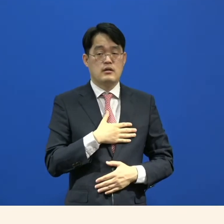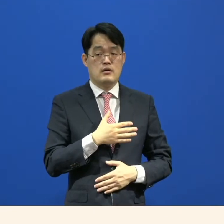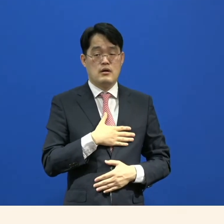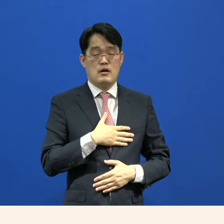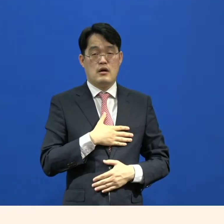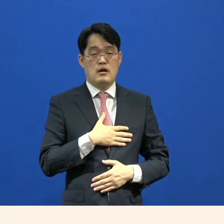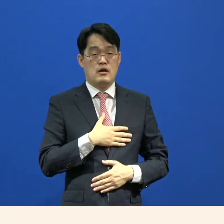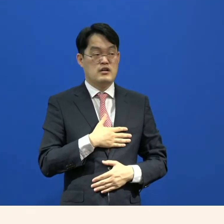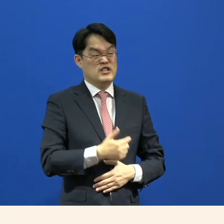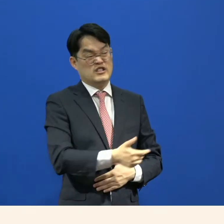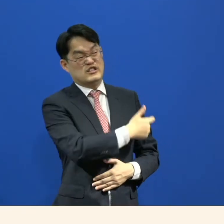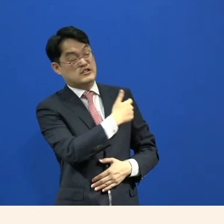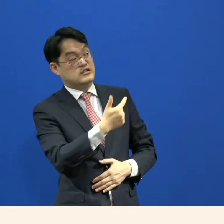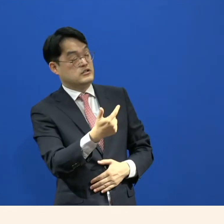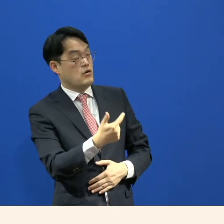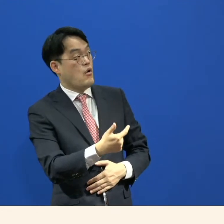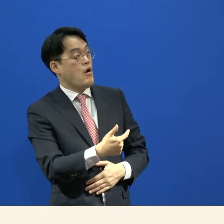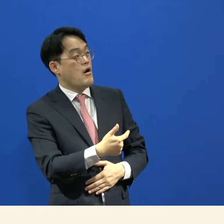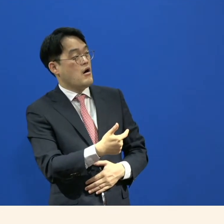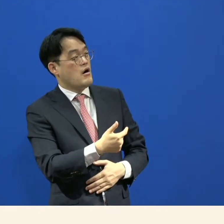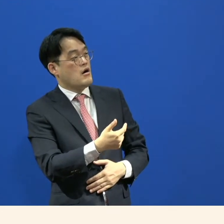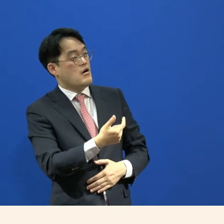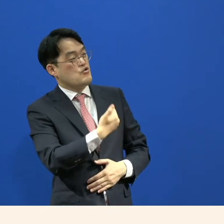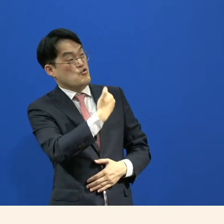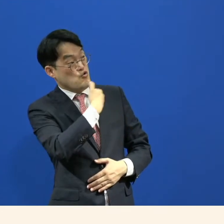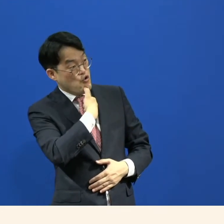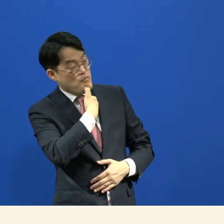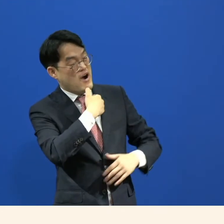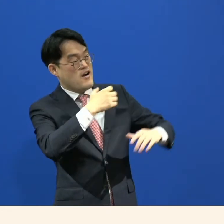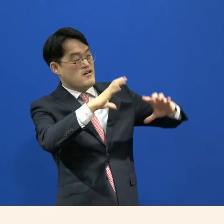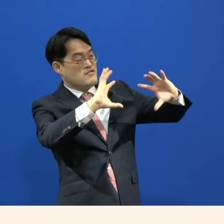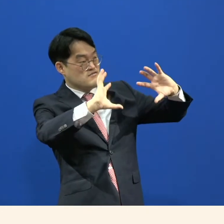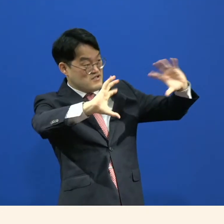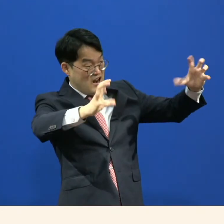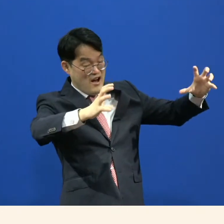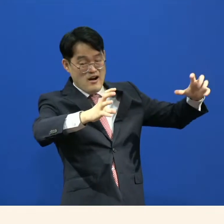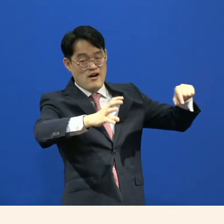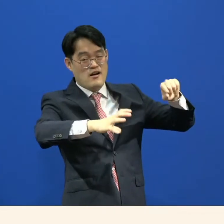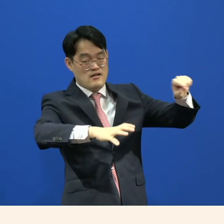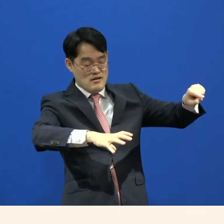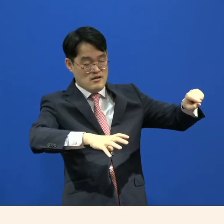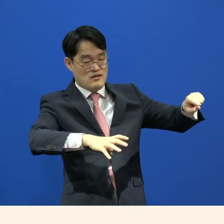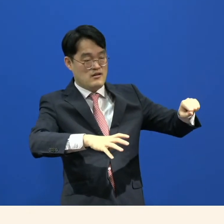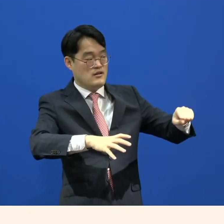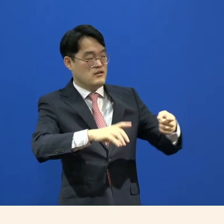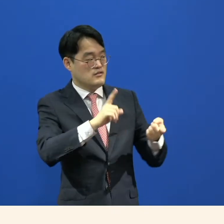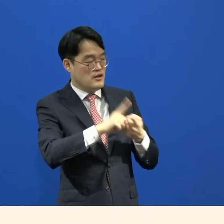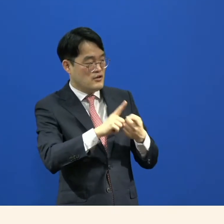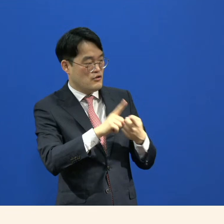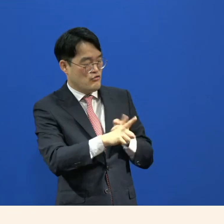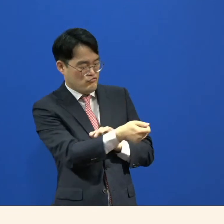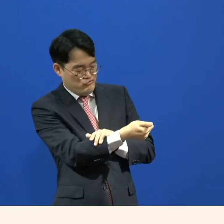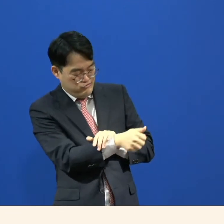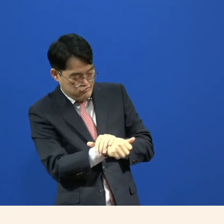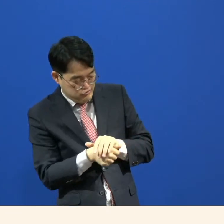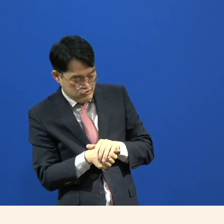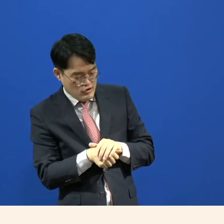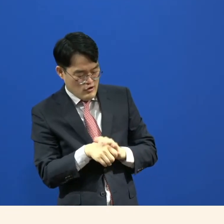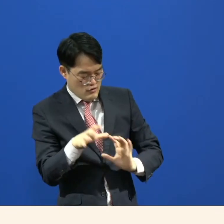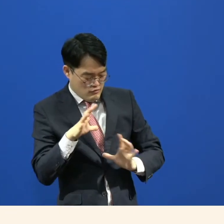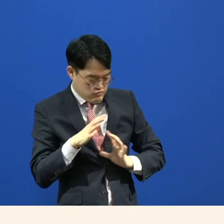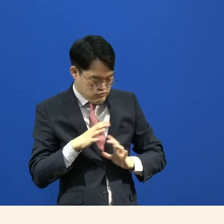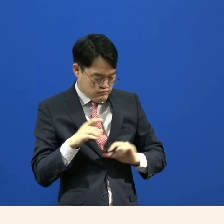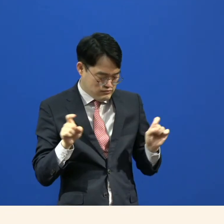화려함 앞에서 주눅 들고 있을 것 같은 로마에 있는 그 초기 그리스도인들에게 바울은 나는